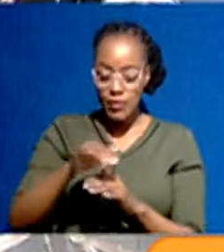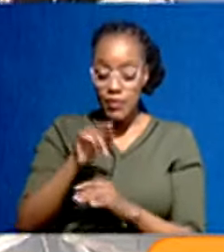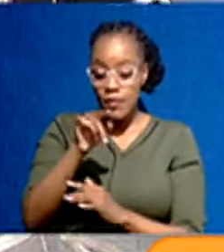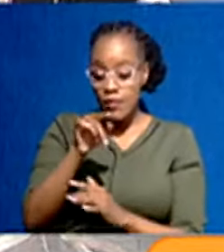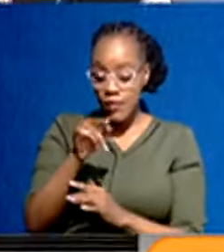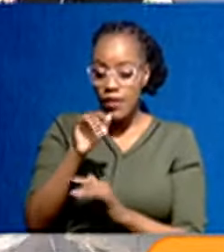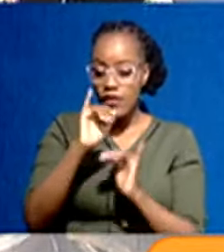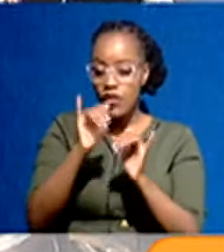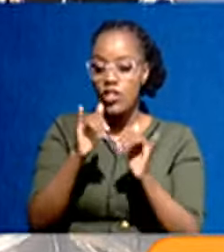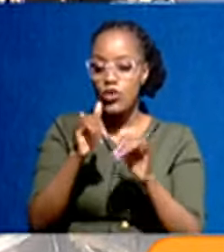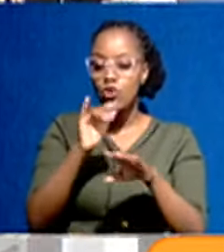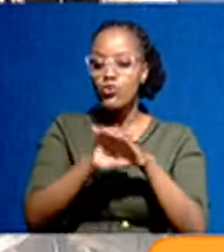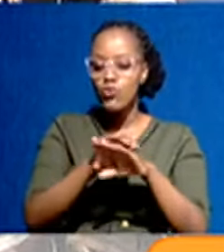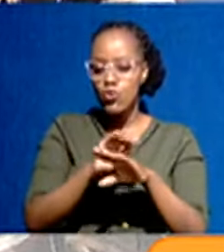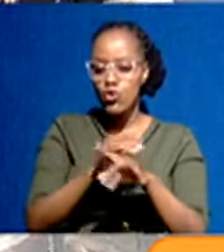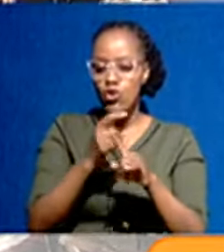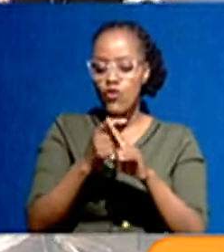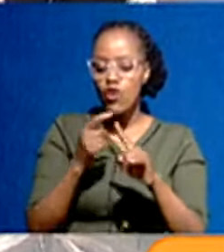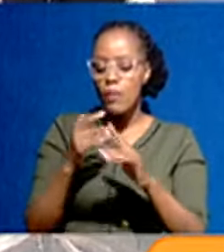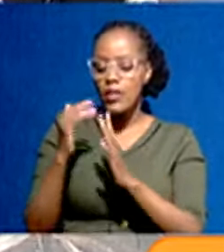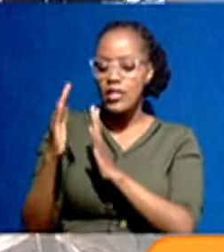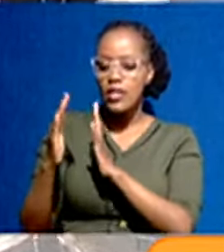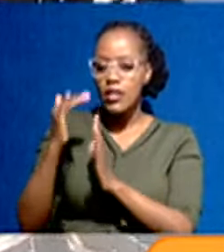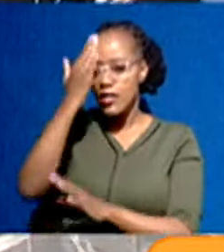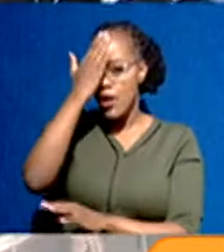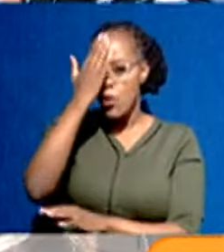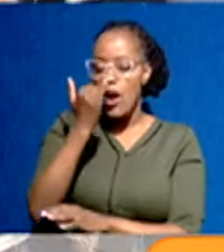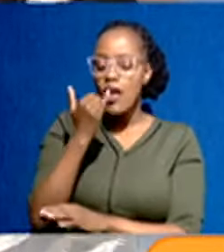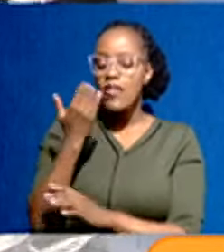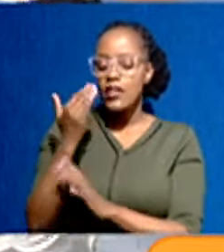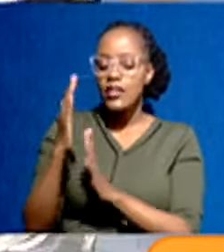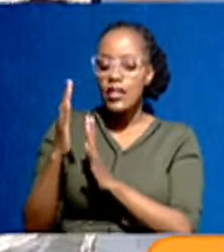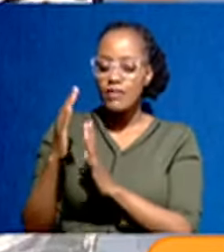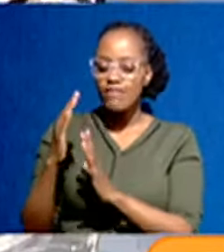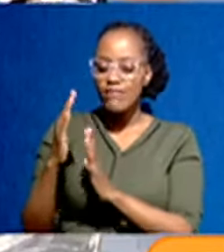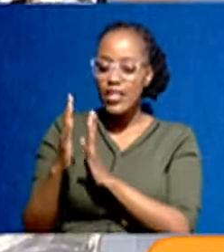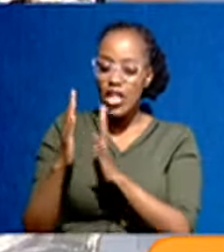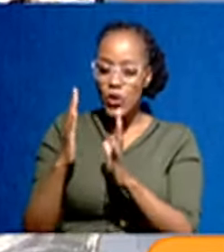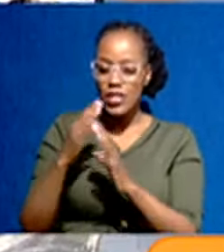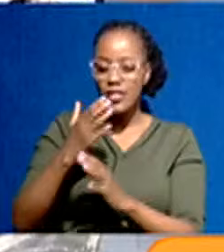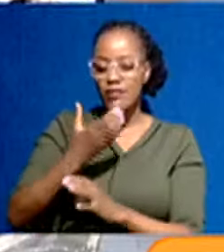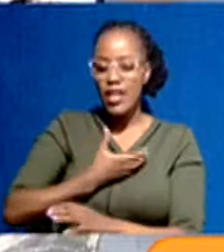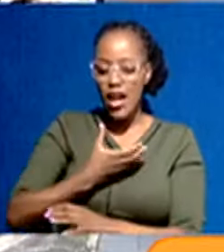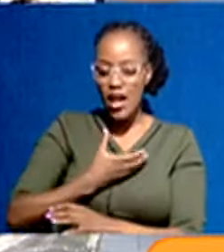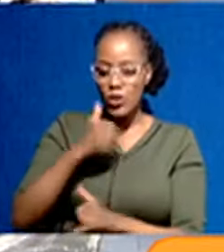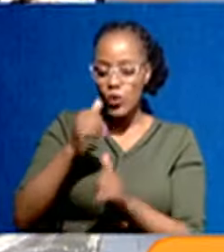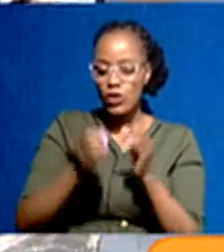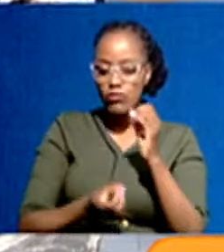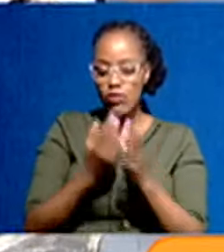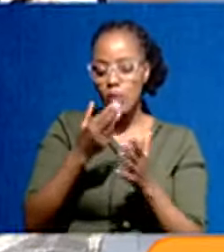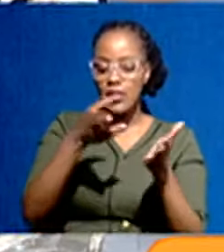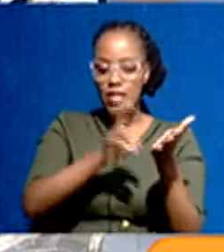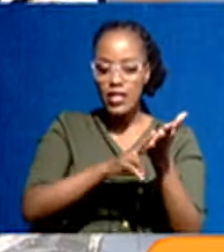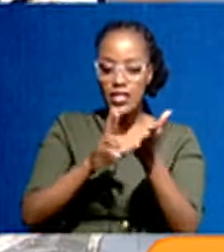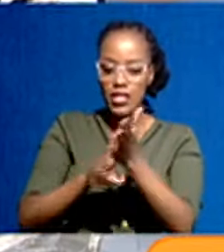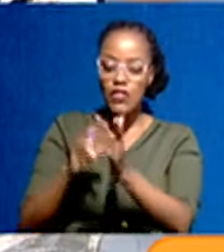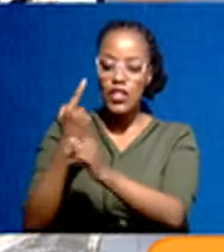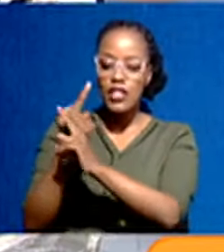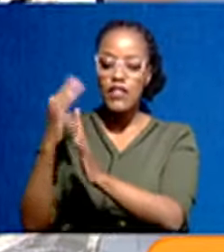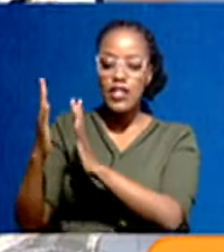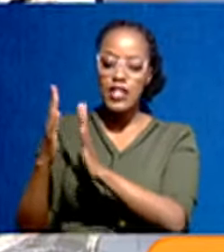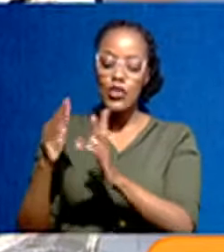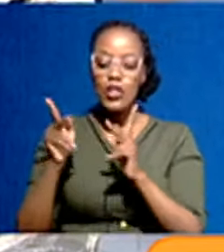mtazamaji, ni taarifa njema kwa mabawabu, kwani mamlaka ya kudhibiti walinzi wa kibinafsi imeanzisha usajili wa mabawabu ili